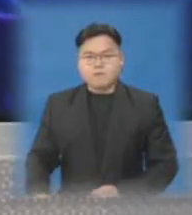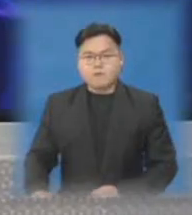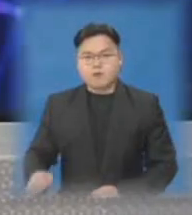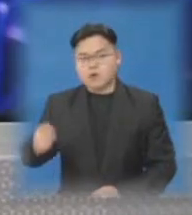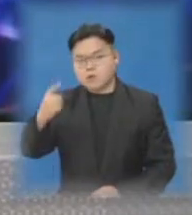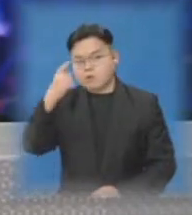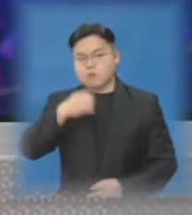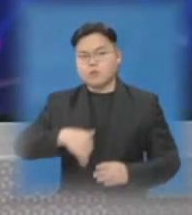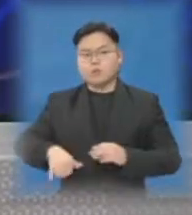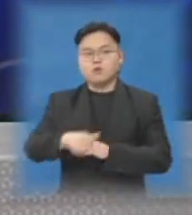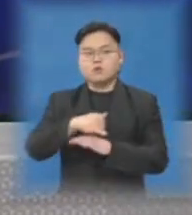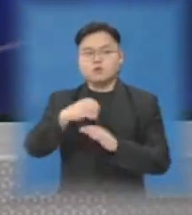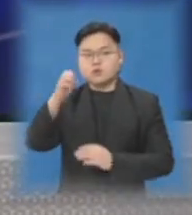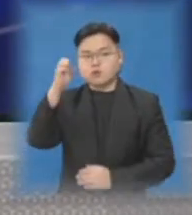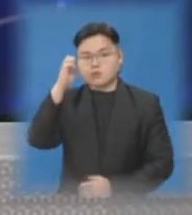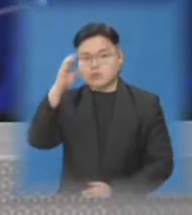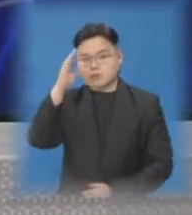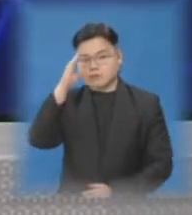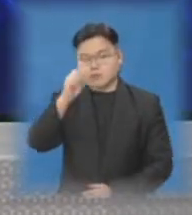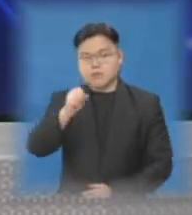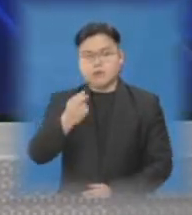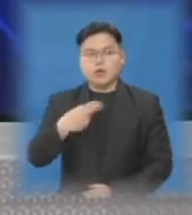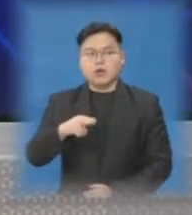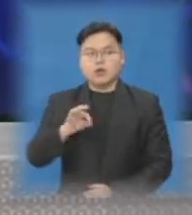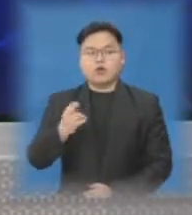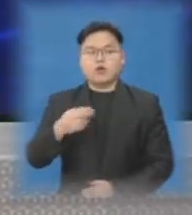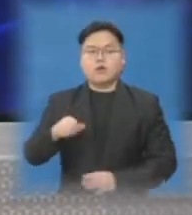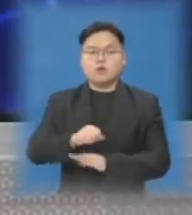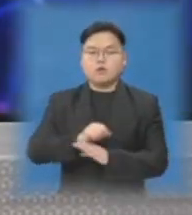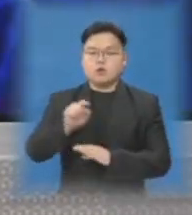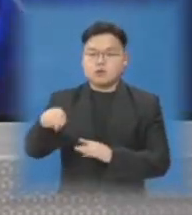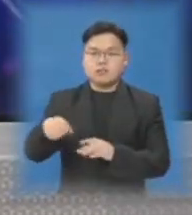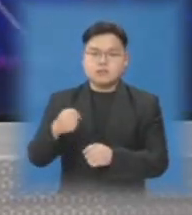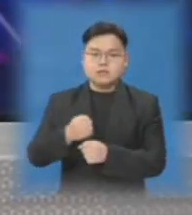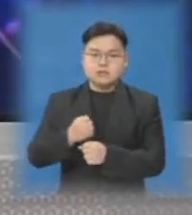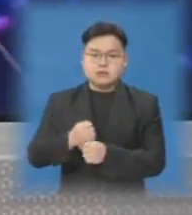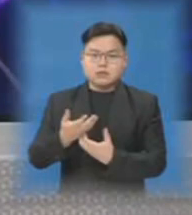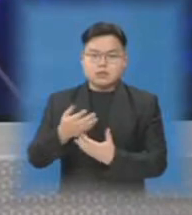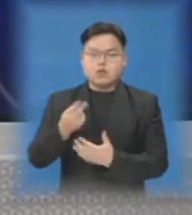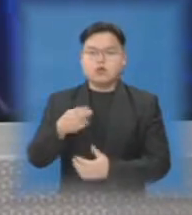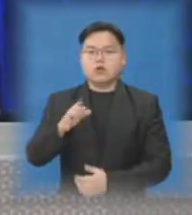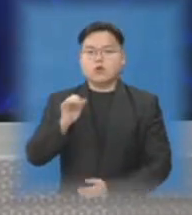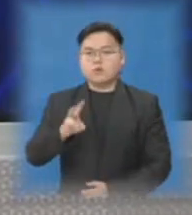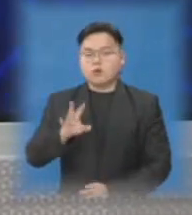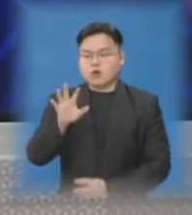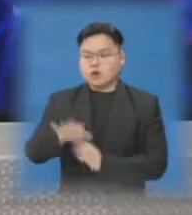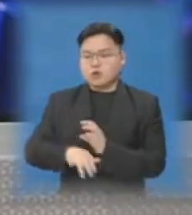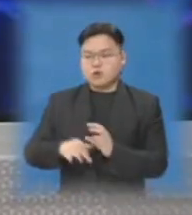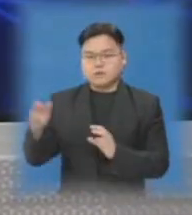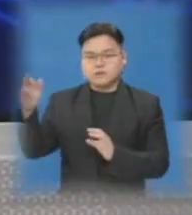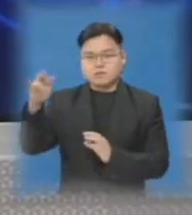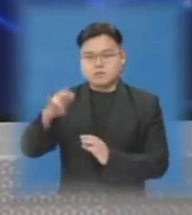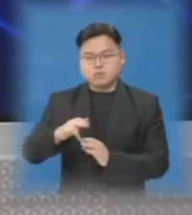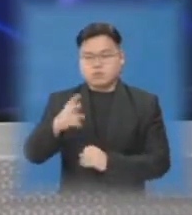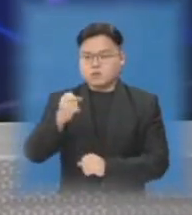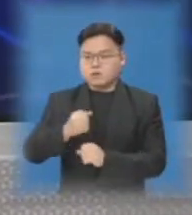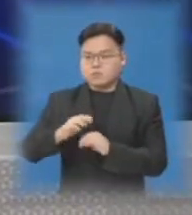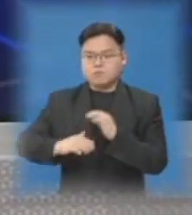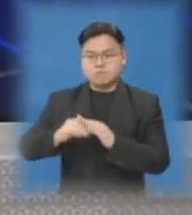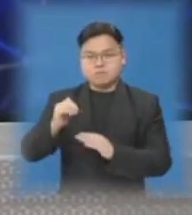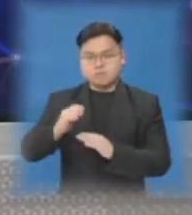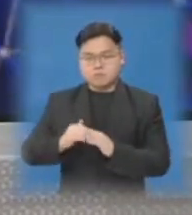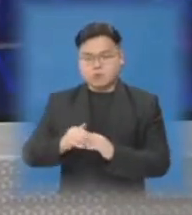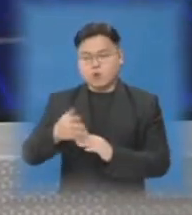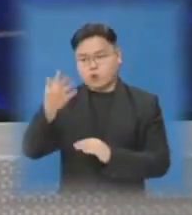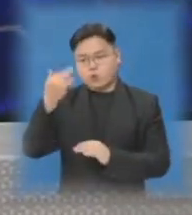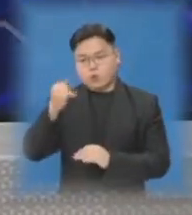Монгол улсын ерөнхийлөгч Оюун Эрдэнэ Дорнот аймагт ажиллаж байна. Энэ үеэрээ чабсан олон улсын нисэх буудлын өргөтгөл, тус аймагт баригдаж байгаа болон